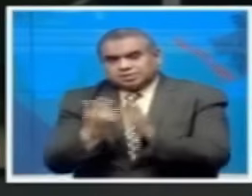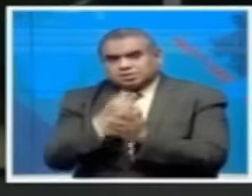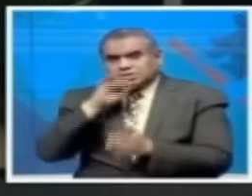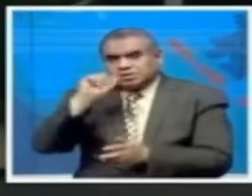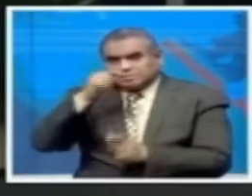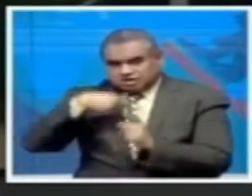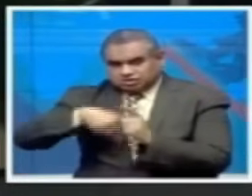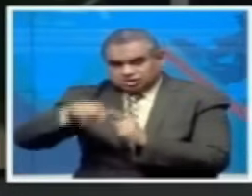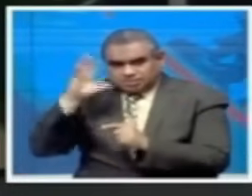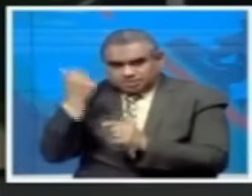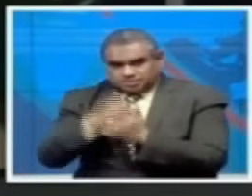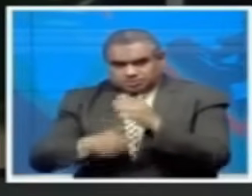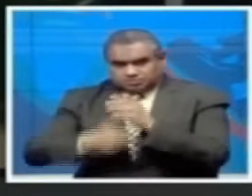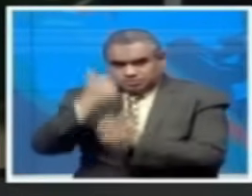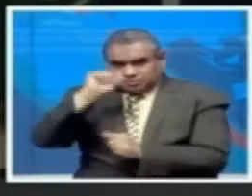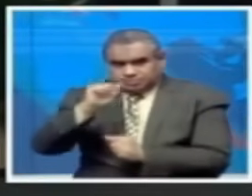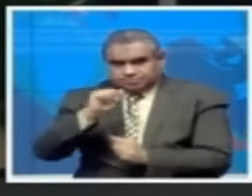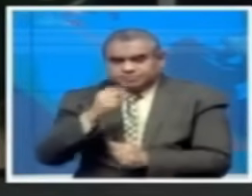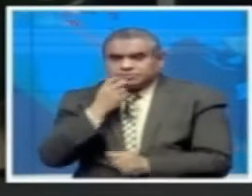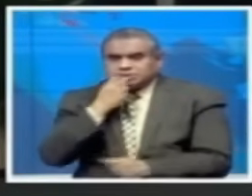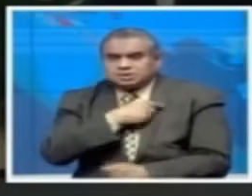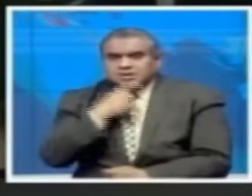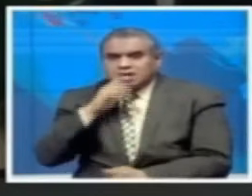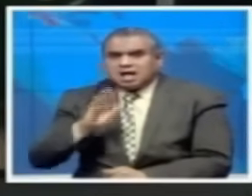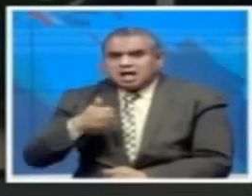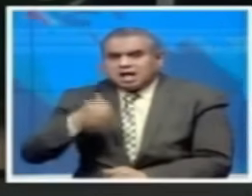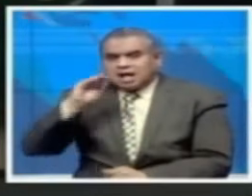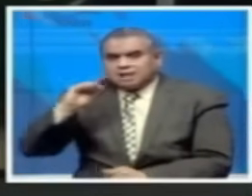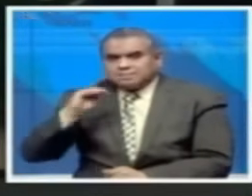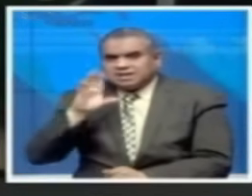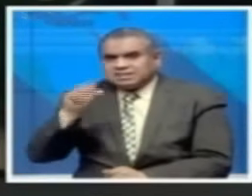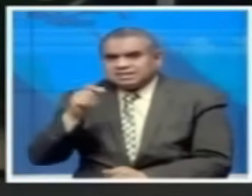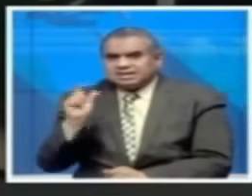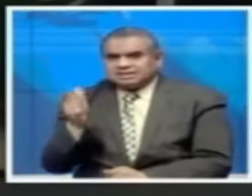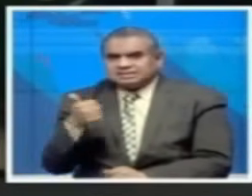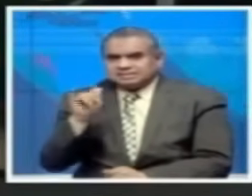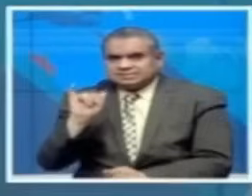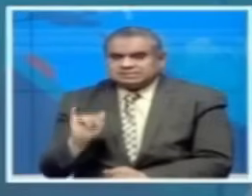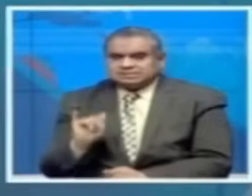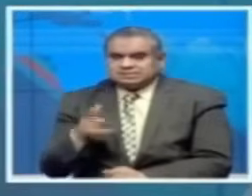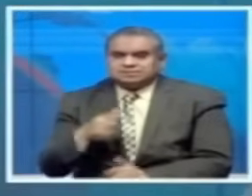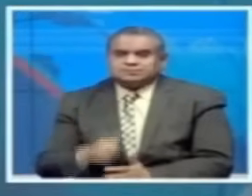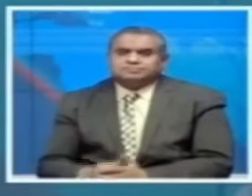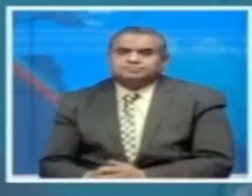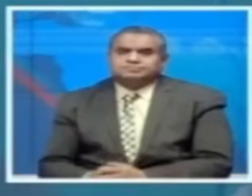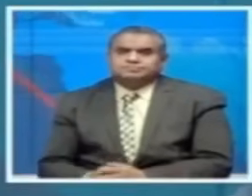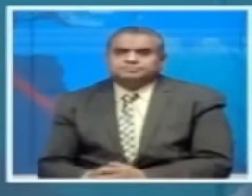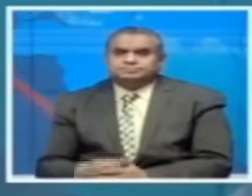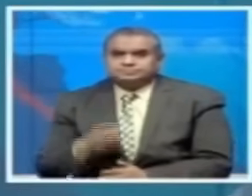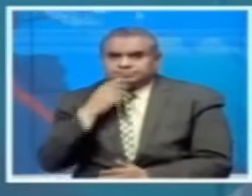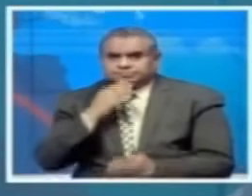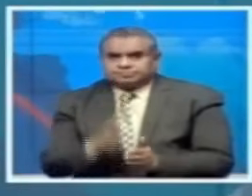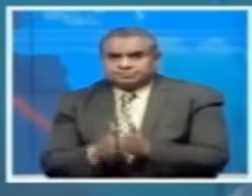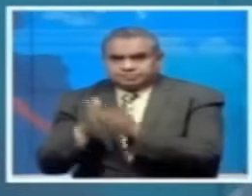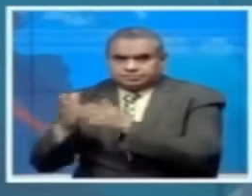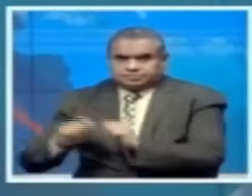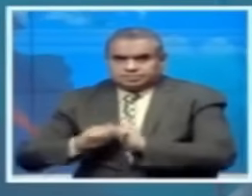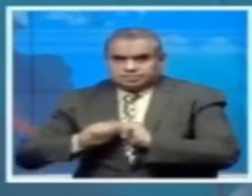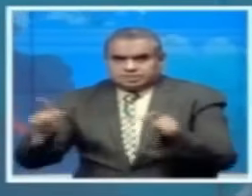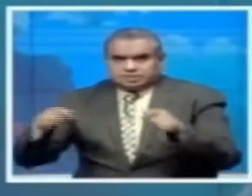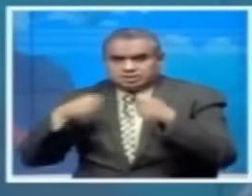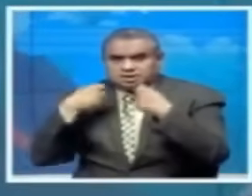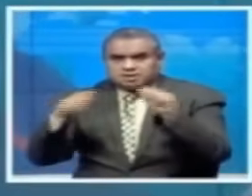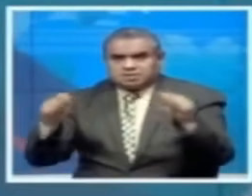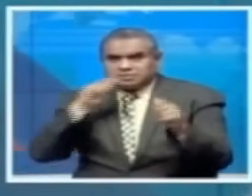خلال الفترة القادمة؟ أحمد هندي، التلفزيون المصري. على جانب آخر، نشرت